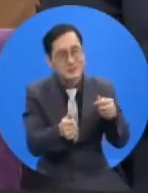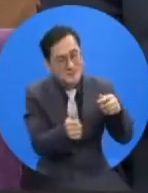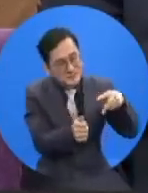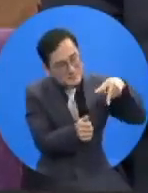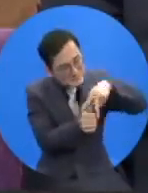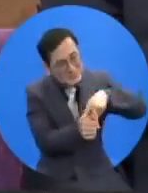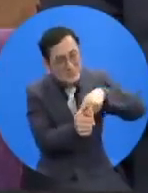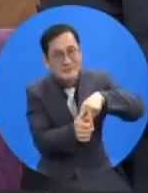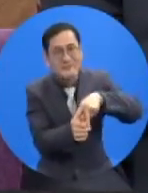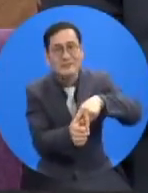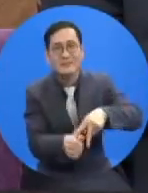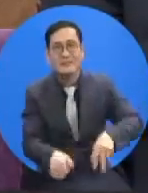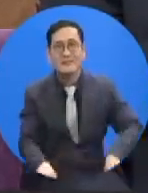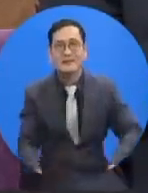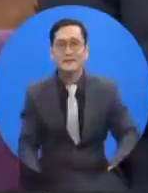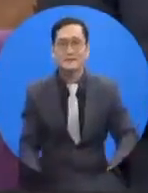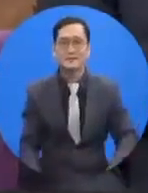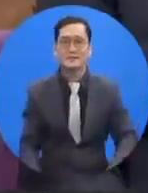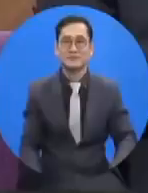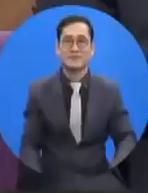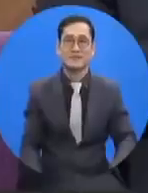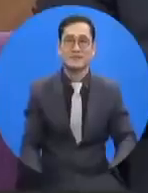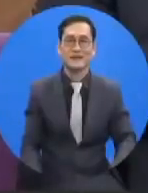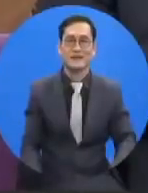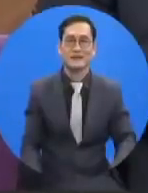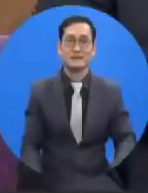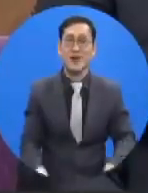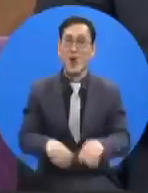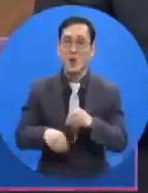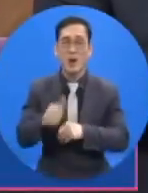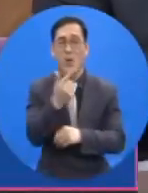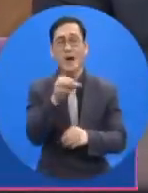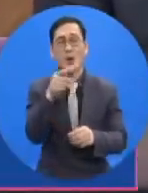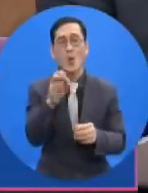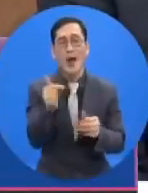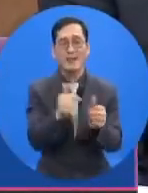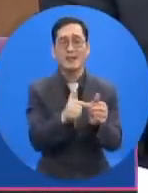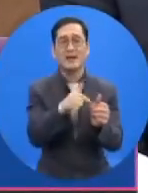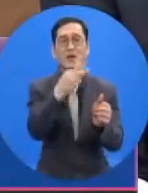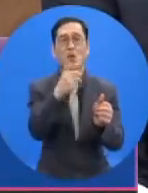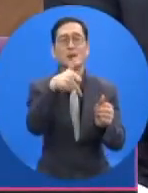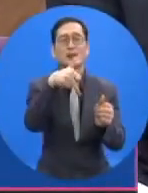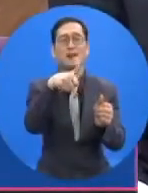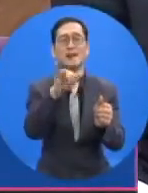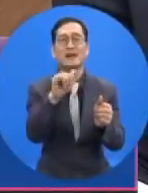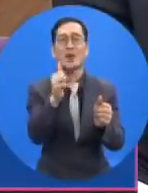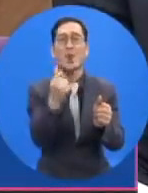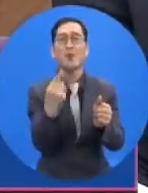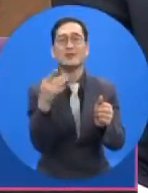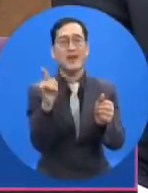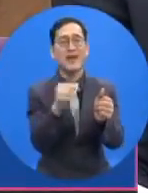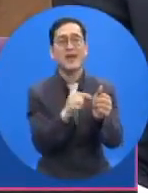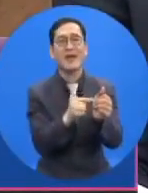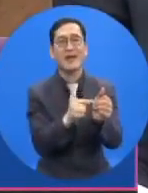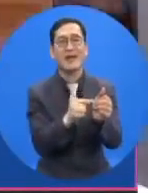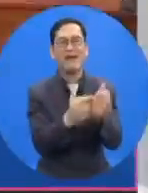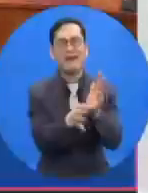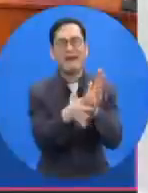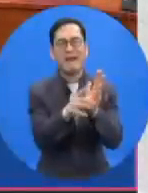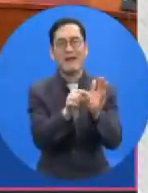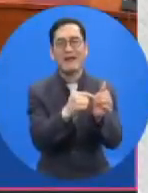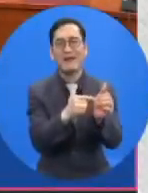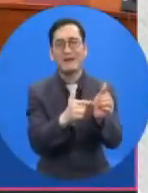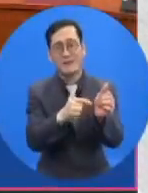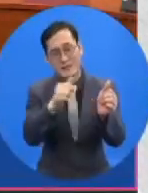황교안 대표가 돈키호테다, 뭐 MI는 누구고 뭐 그 시종은 누구다 이랬으면은 뭐 모르겠는데, 그 야당